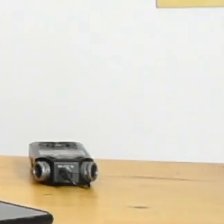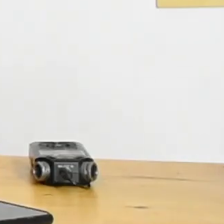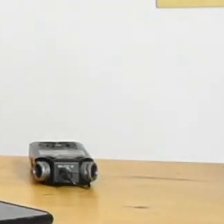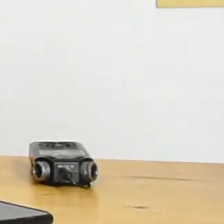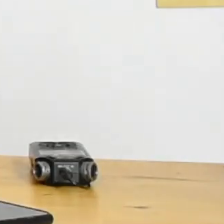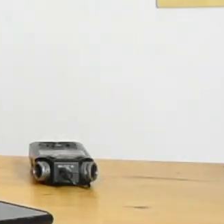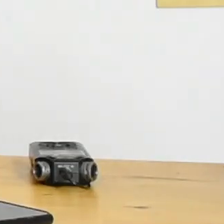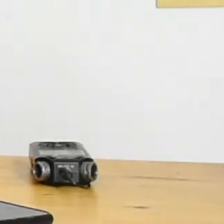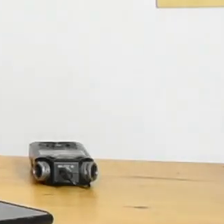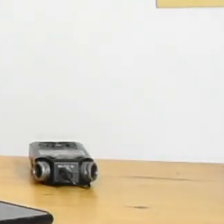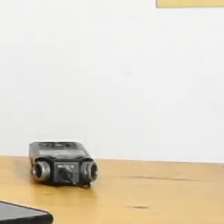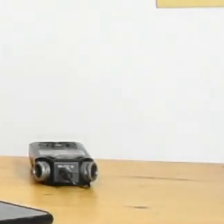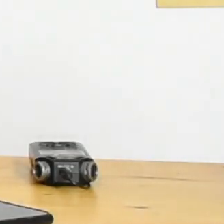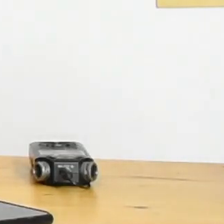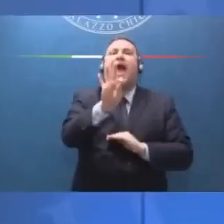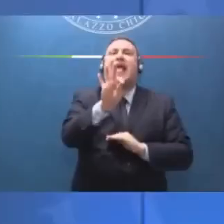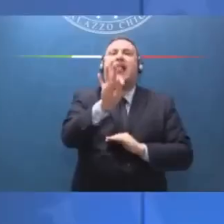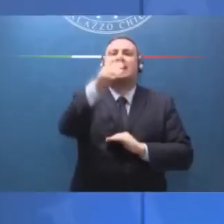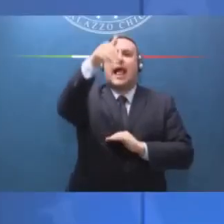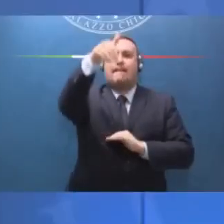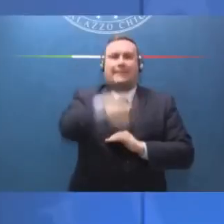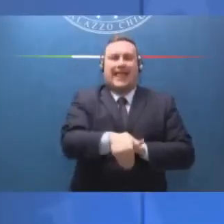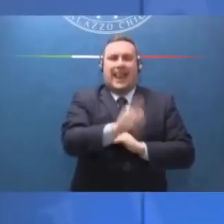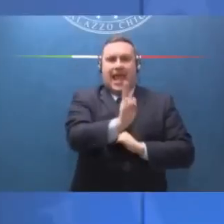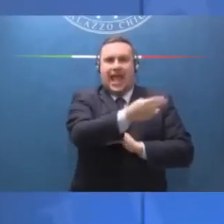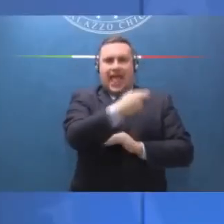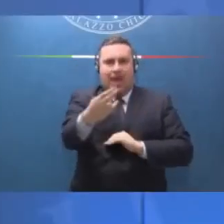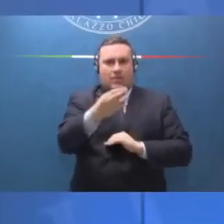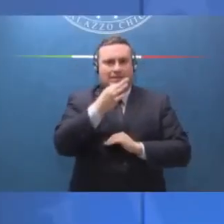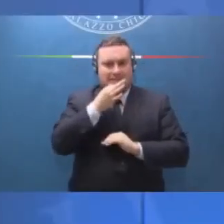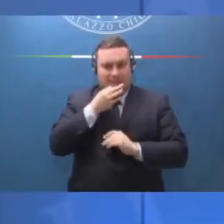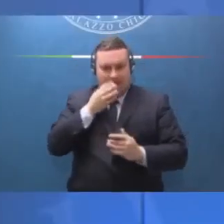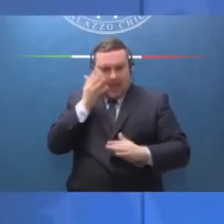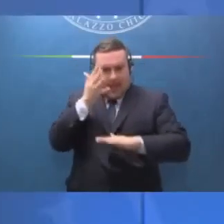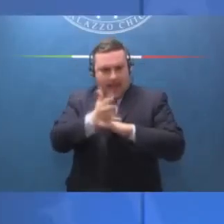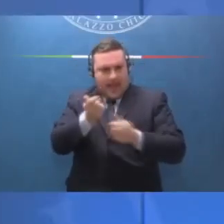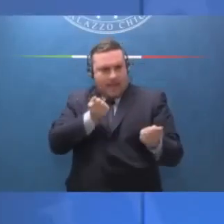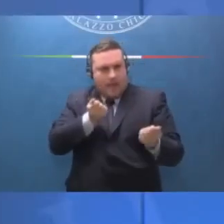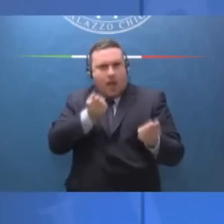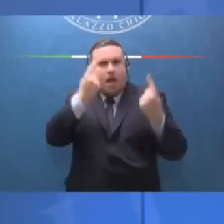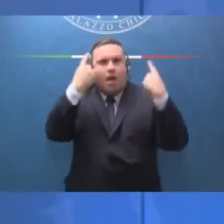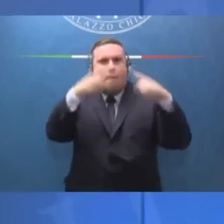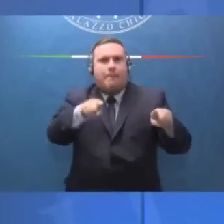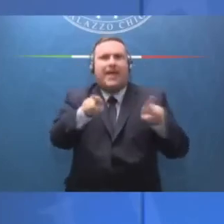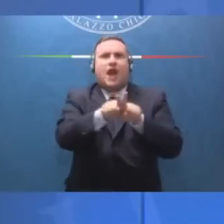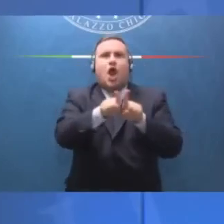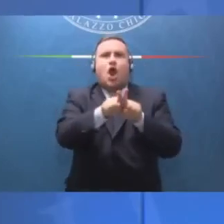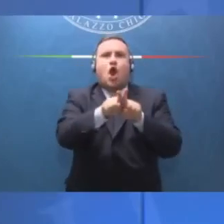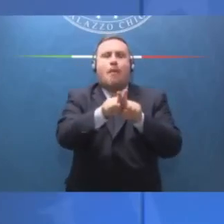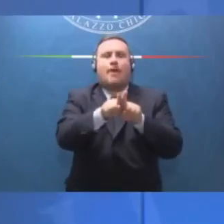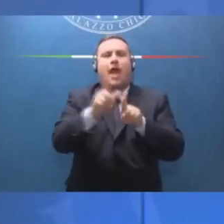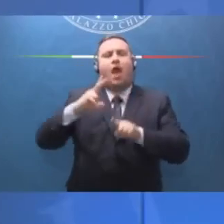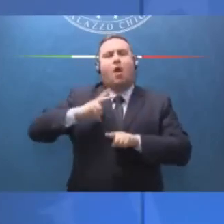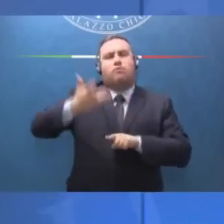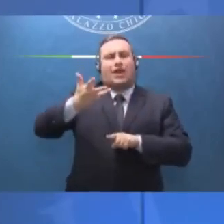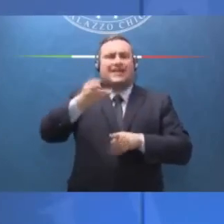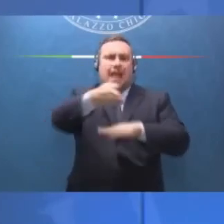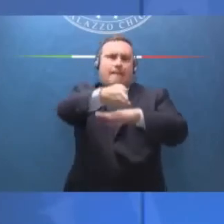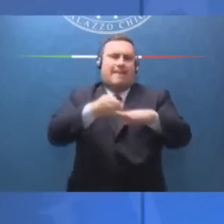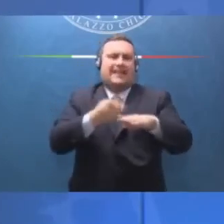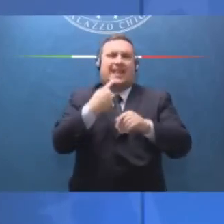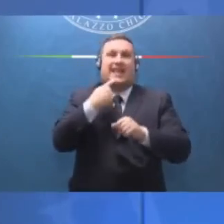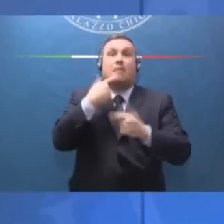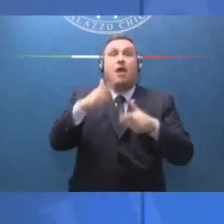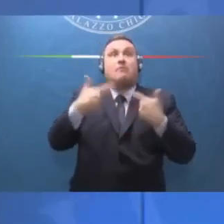visto? Abbiamo abbassato le tasse. Che significa che la misura è una misura rivolta al ceto medio, non è una misura per favorire